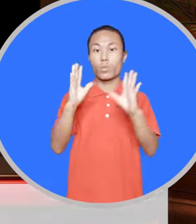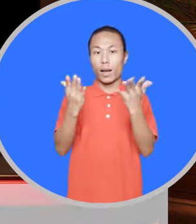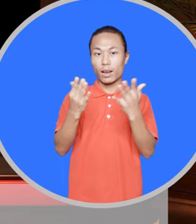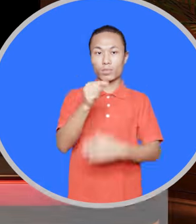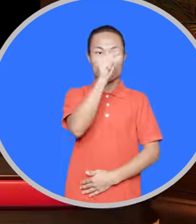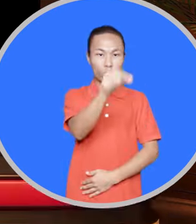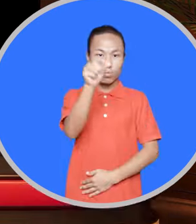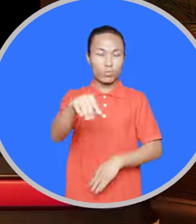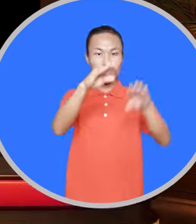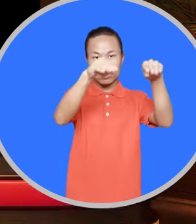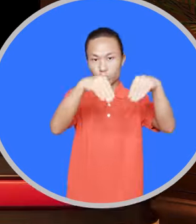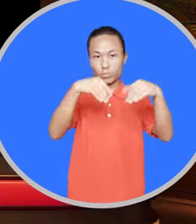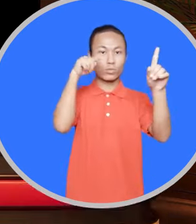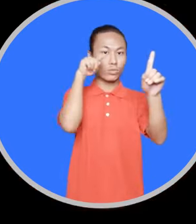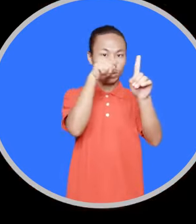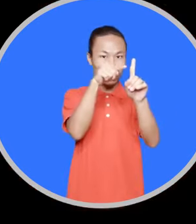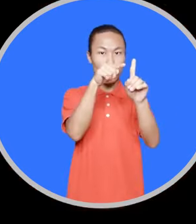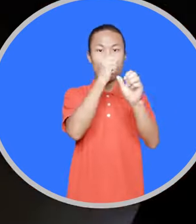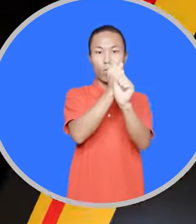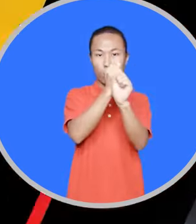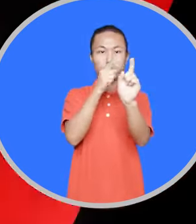တိုက်တွန်းပြောကြားခဲ့တဲ့သတင်းပဲဖြစ်ပါတယ်